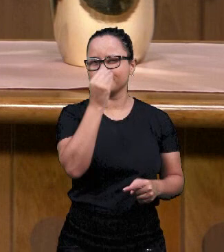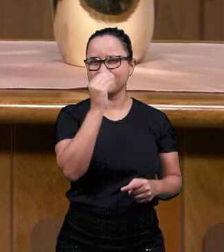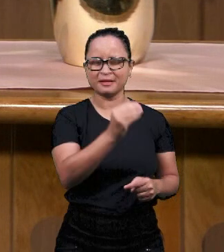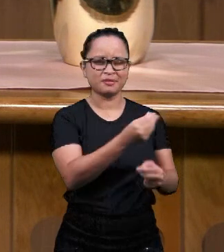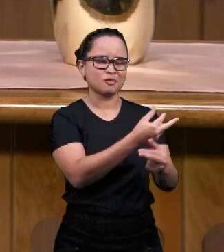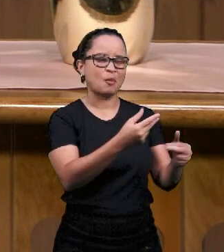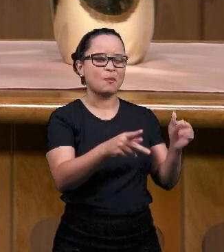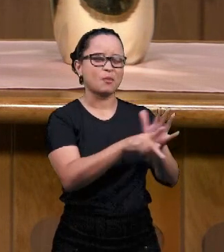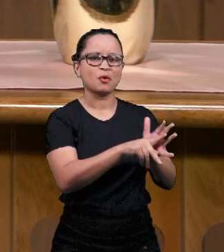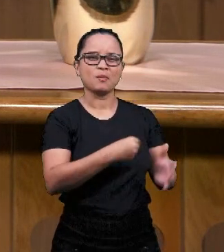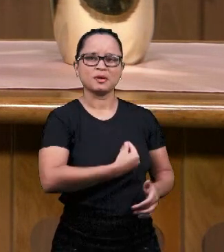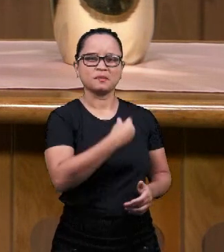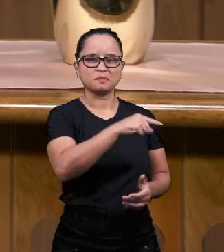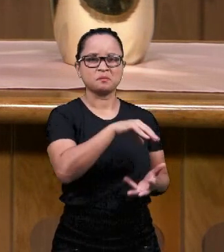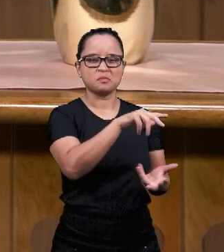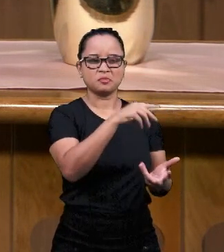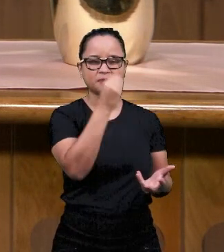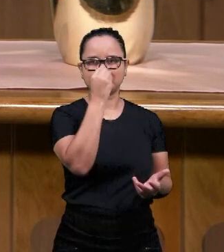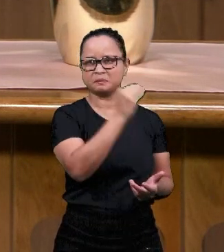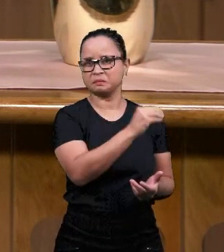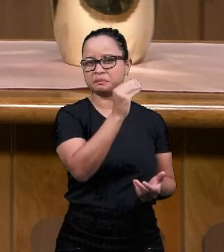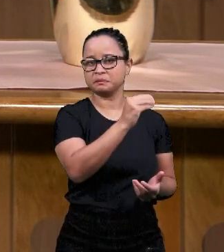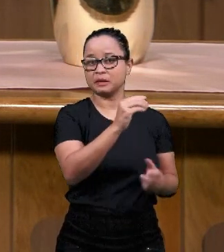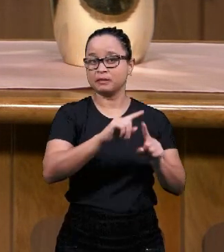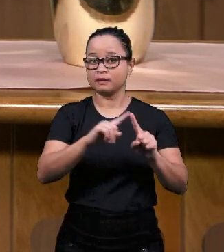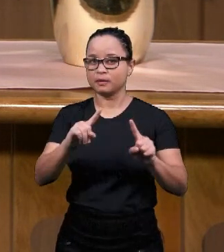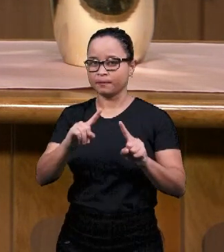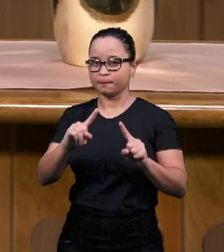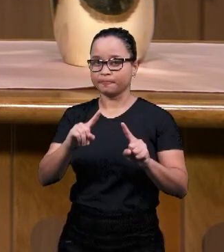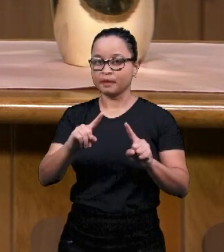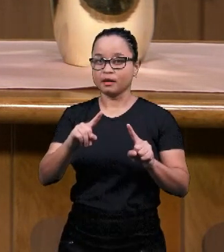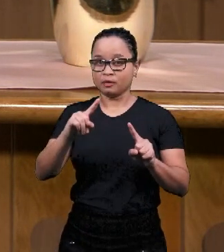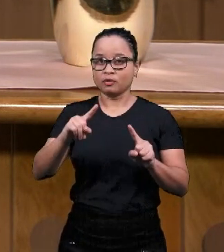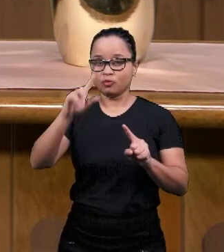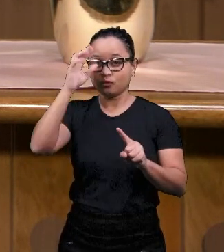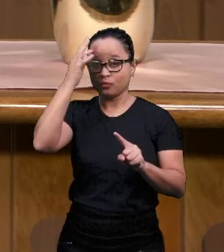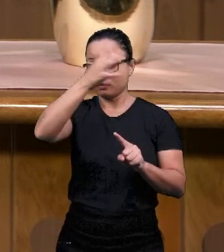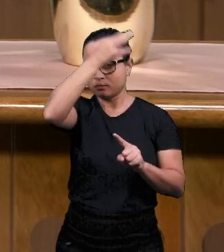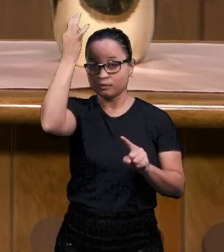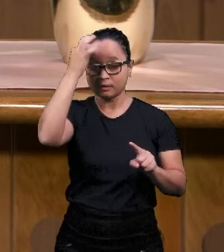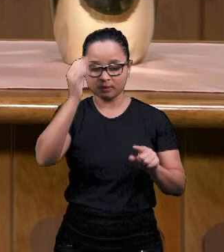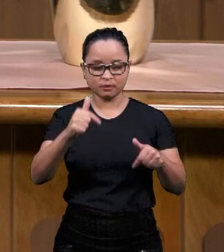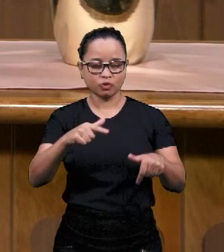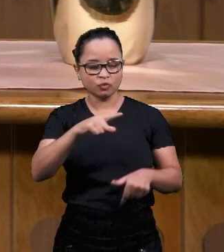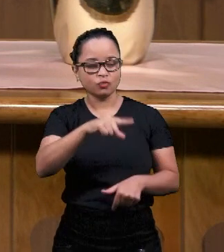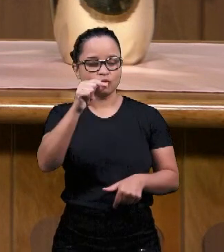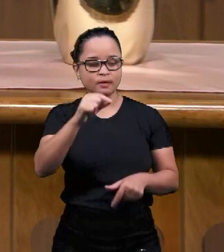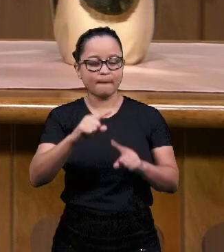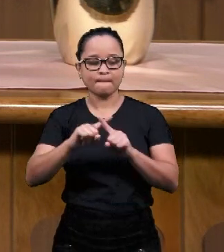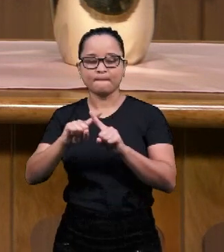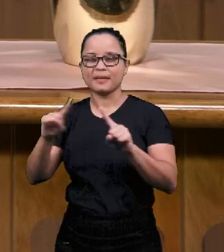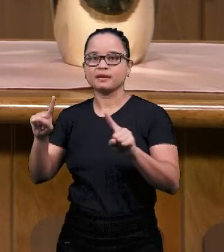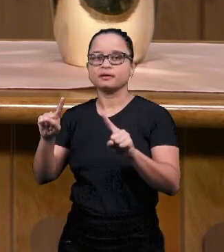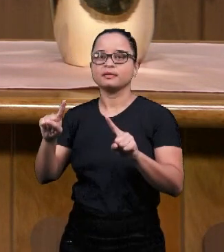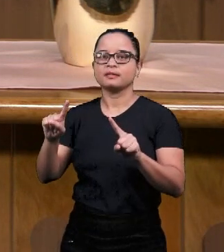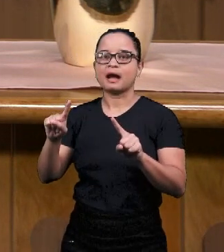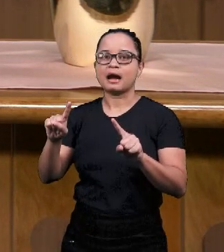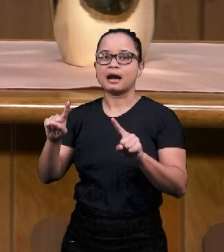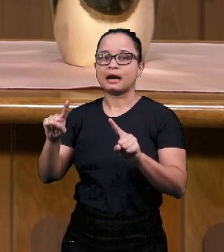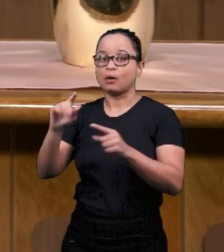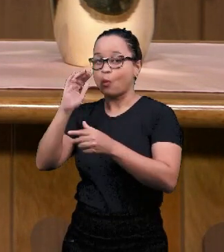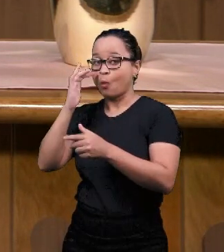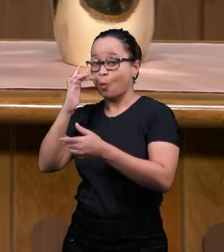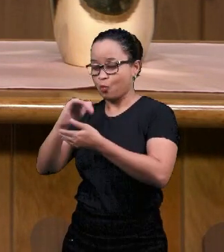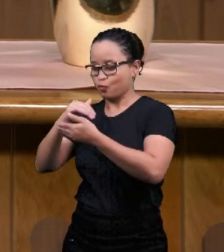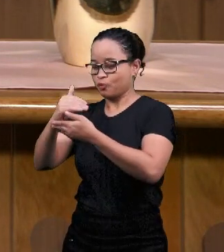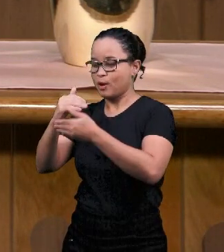ценностям этого мира, потому что вечность намного ценнее для нас. Все это позволяет нам принять решение и